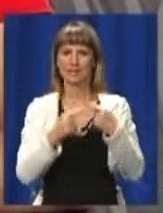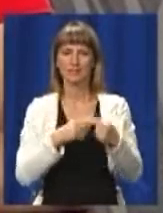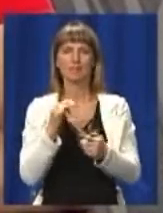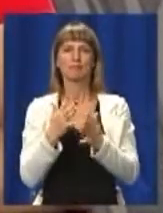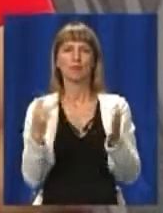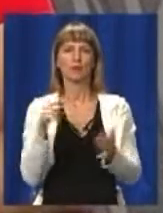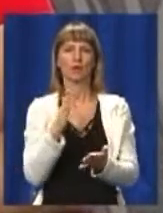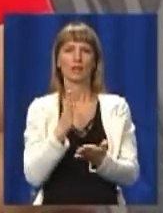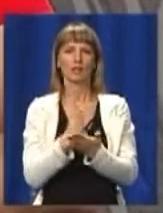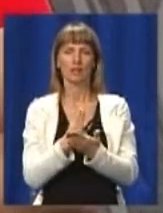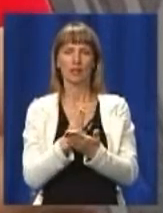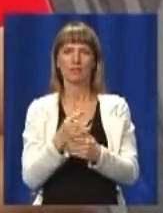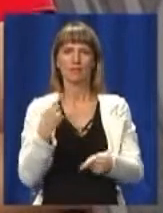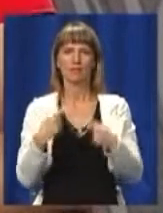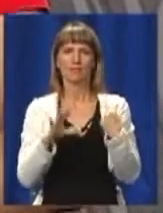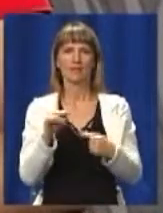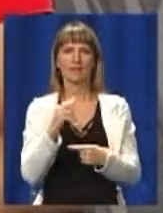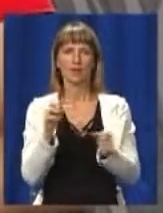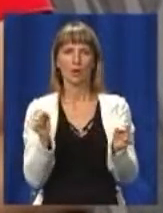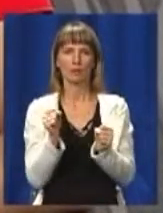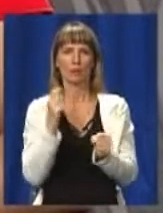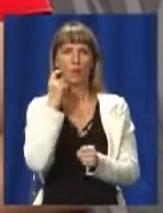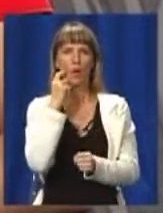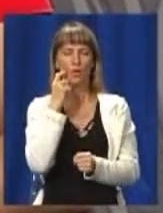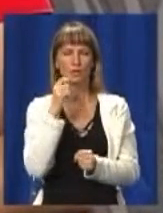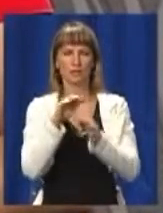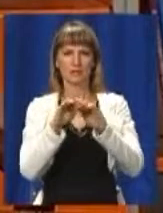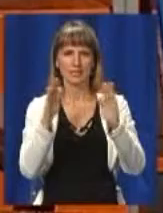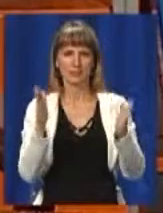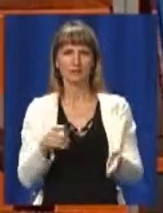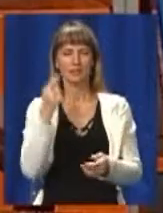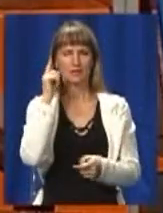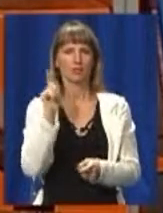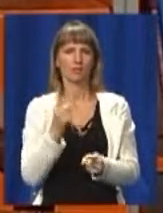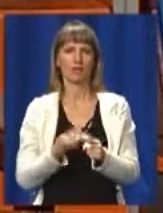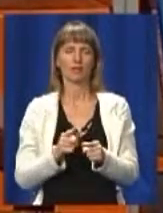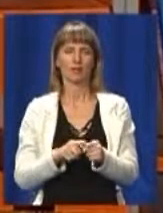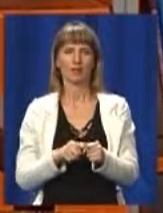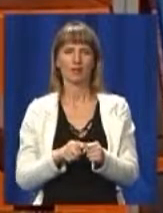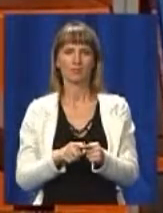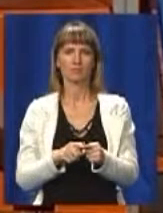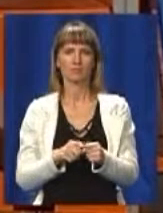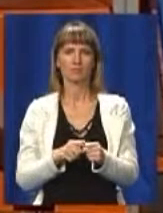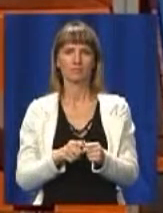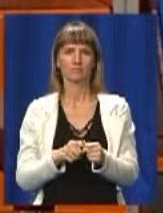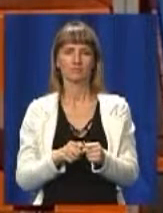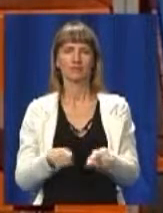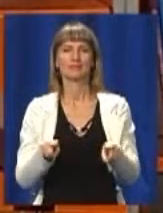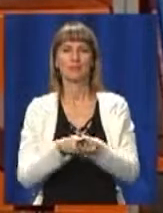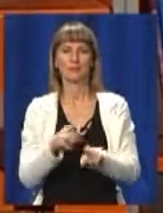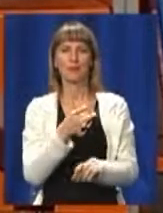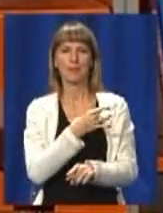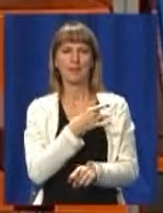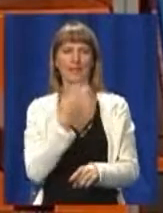більше того, є навіть, на відміну від холодильника, морозильник. Знаєш, що таке морозильник? Так. Що воно таке? Ну, теж білого кольору